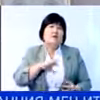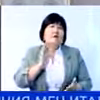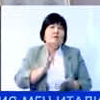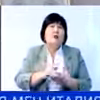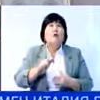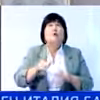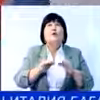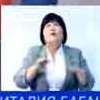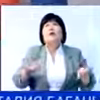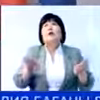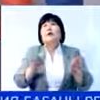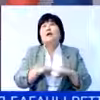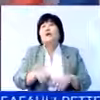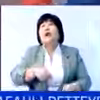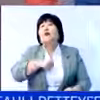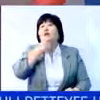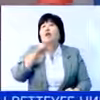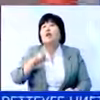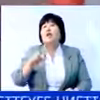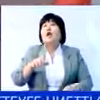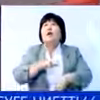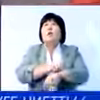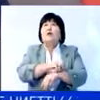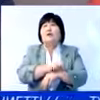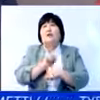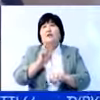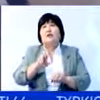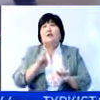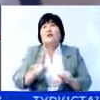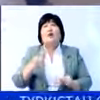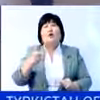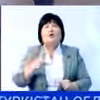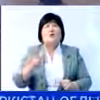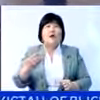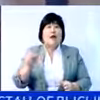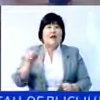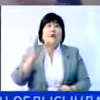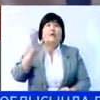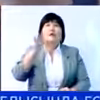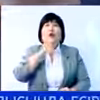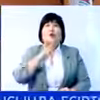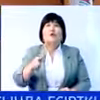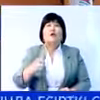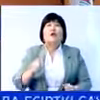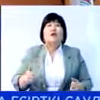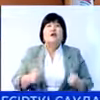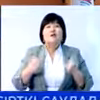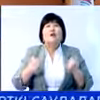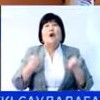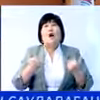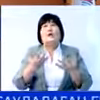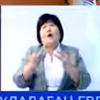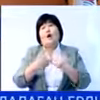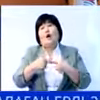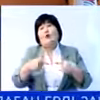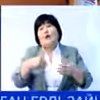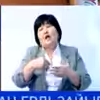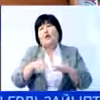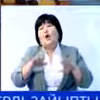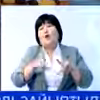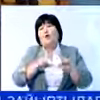мұнда балалармен қатар ересектерге де массаж алуға болады. Гүлмира Әбнәбиева алдағы уақытта жаттығуға арналған құралдар алып,